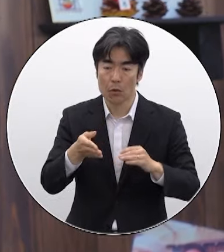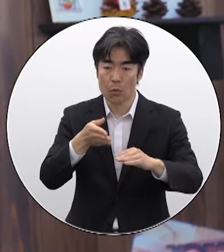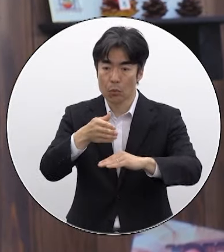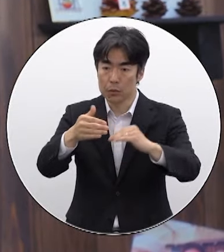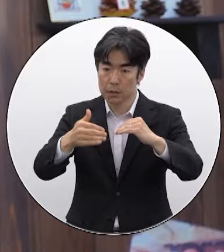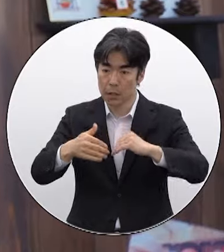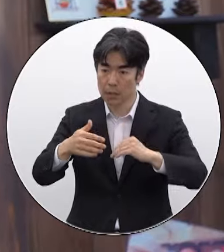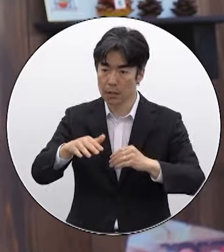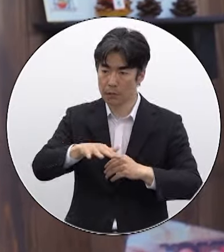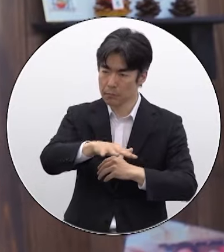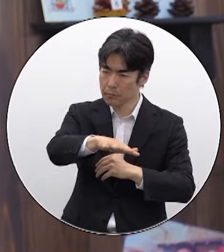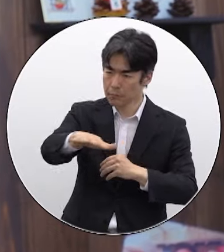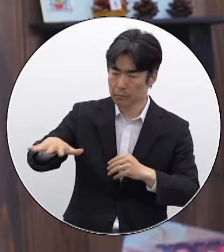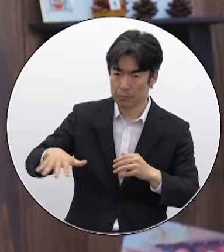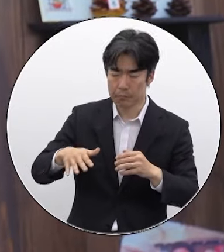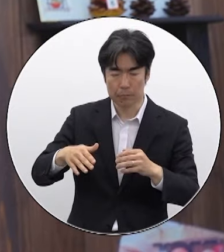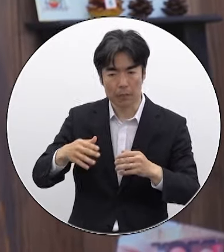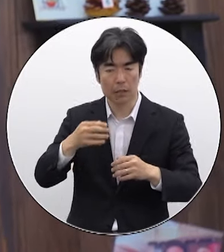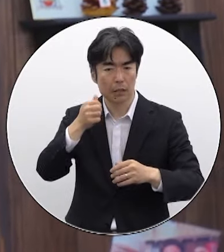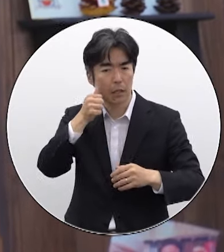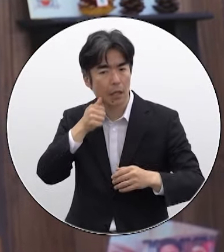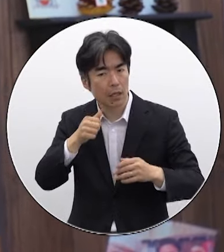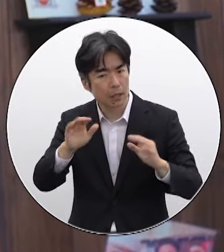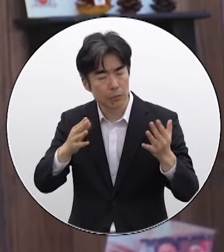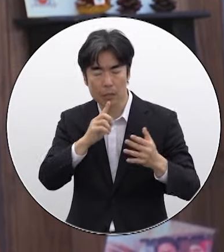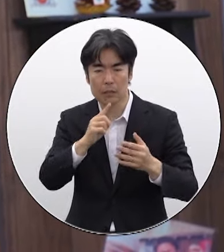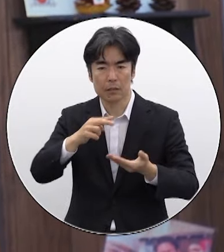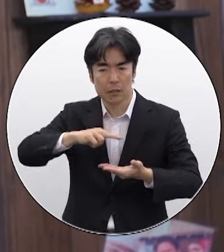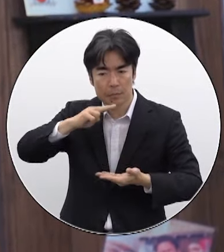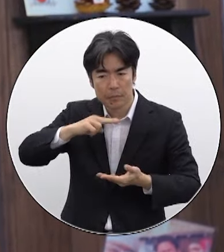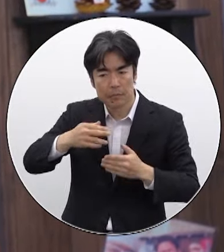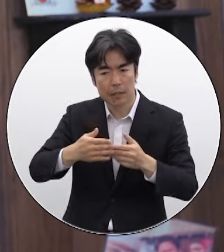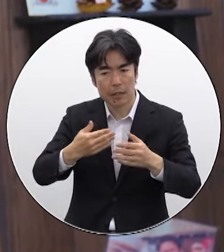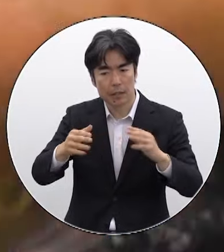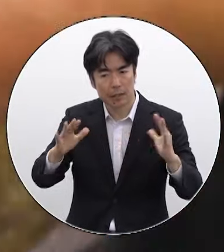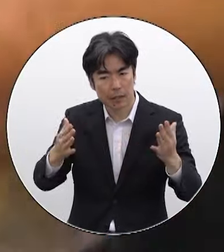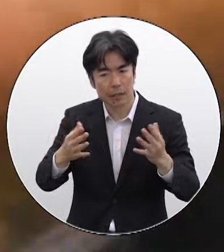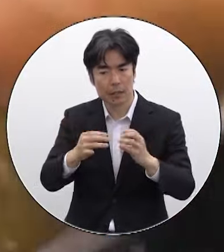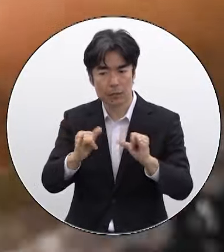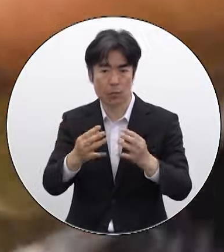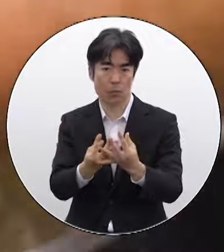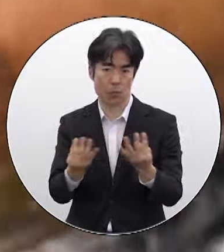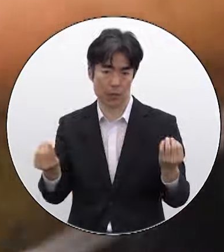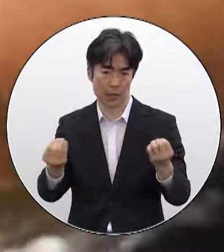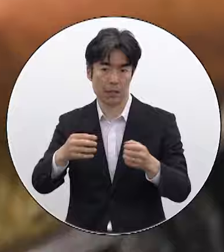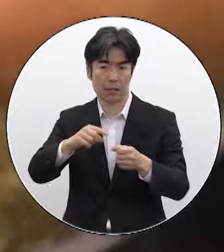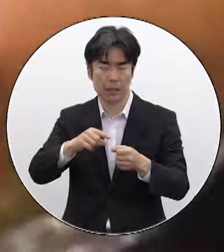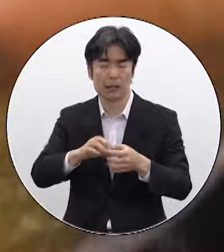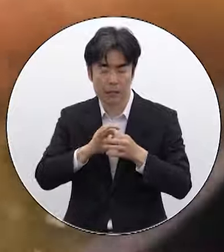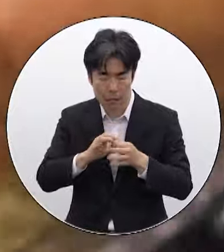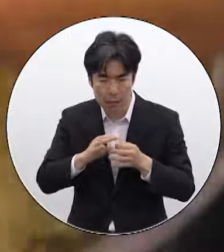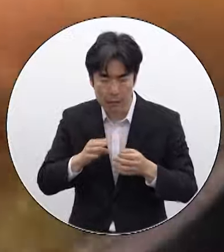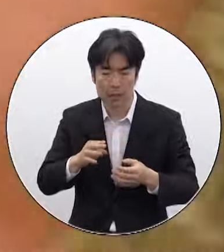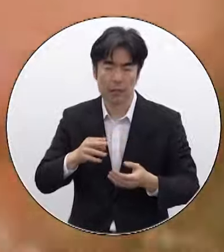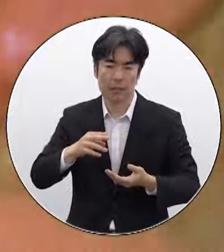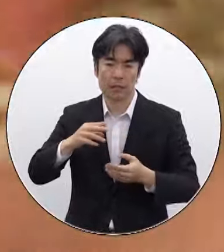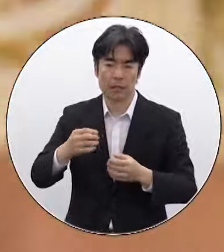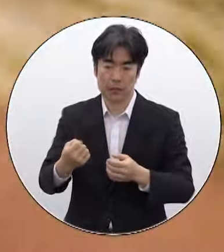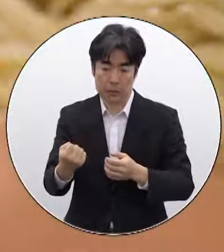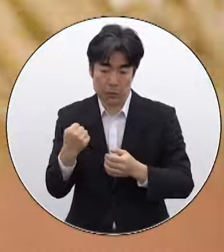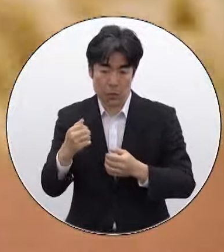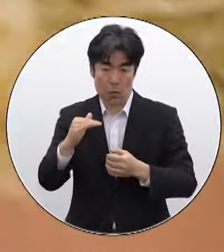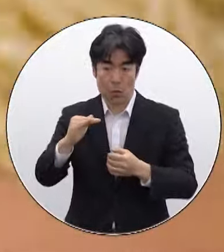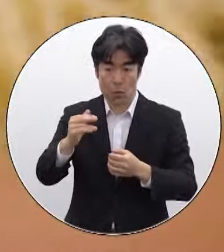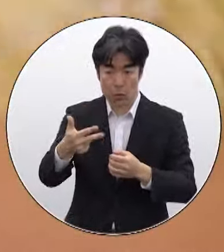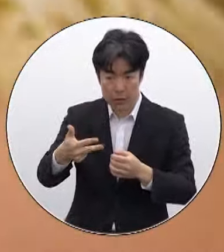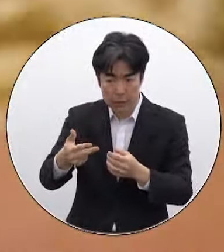けどあの越谷の皆さんってまだそういうのに馴染みがないと思うんで、うん、強いコシはそのままに滑らかな、うん、すす